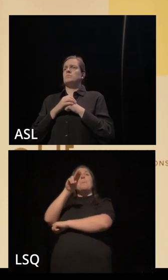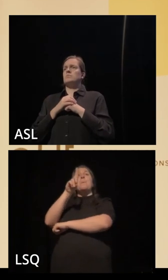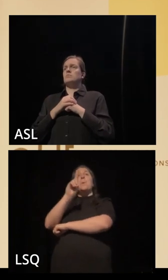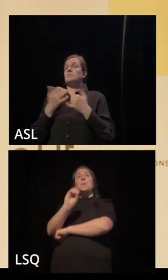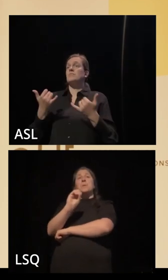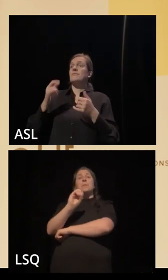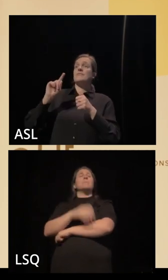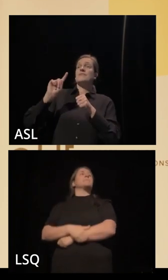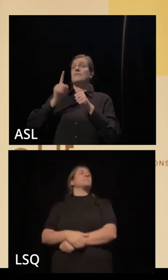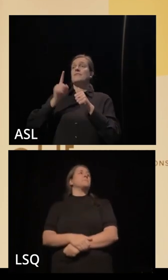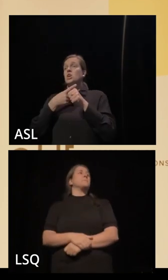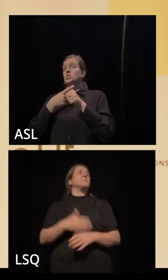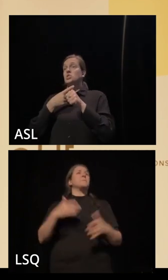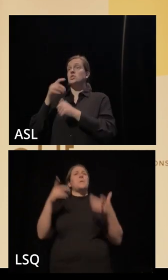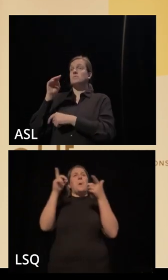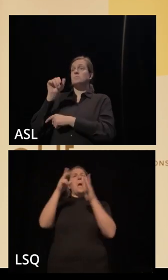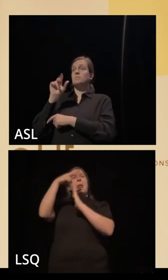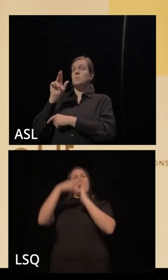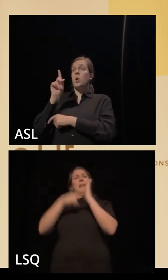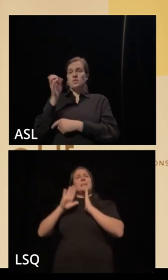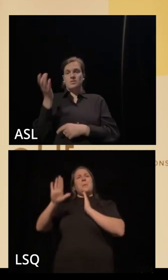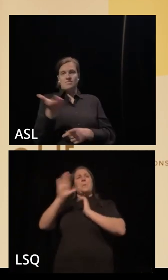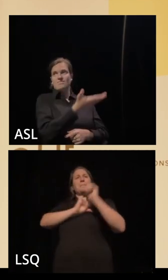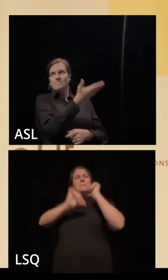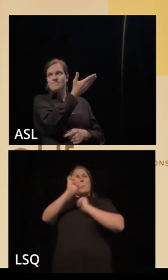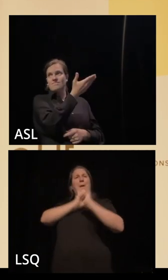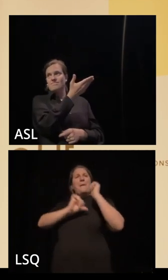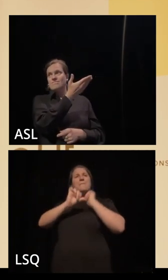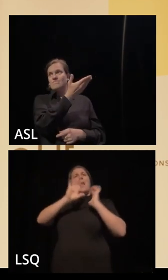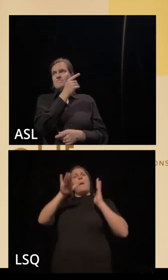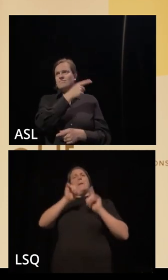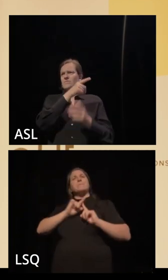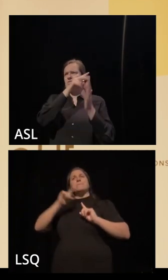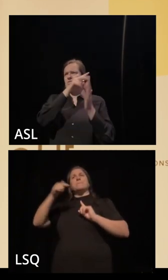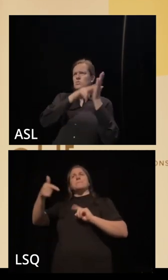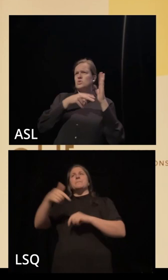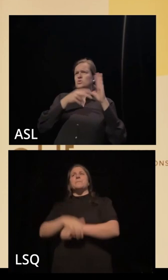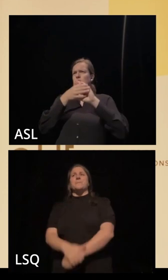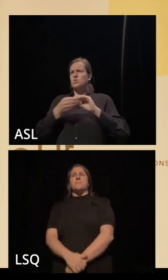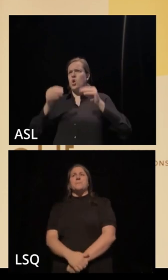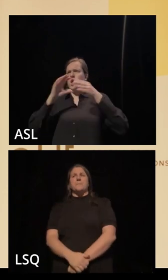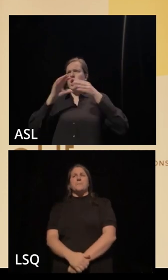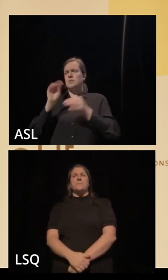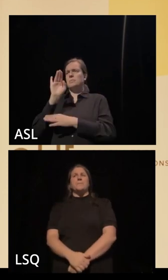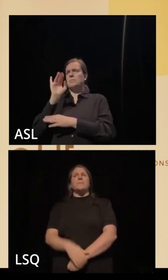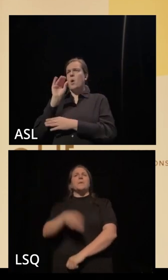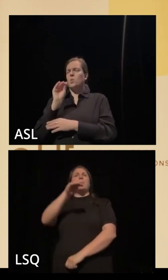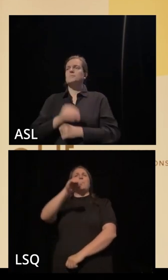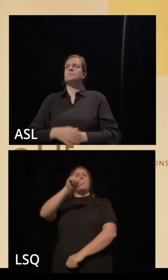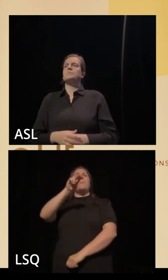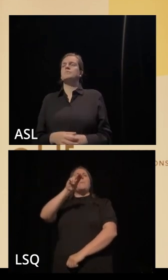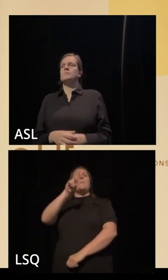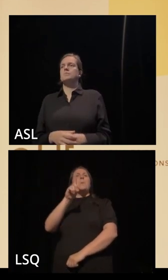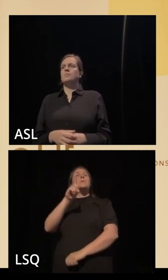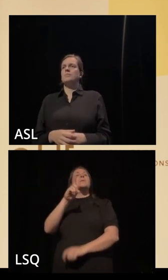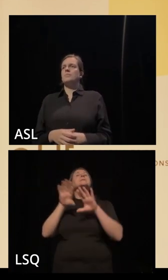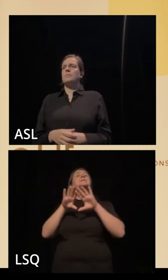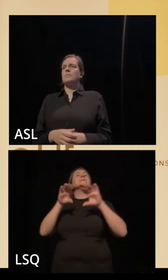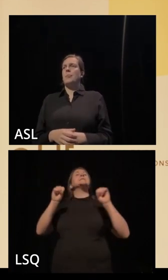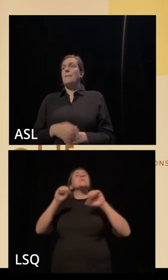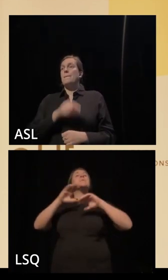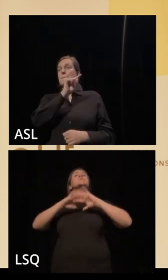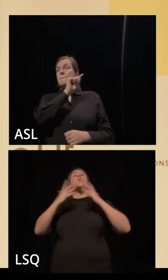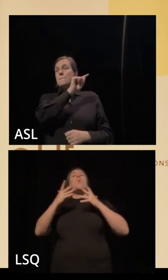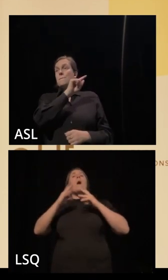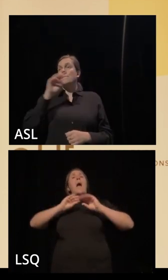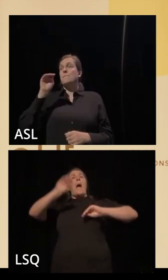vais lire votre petite note biographique et je vous cède la parole tout de suite. Alors, Maude Le Floch est diplômée en aménagement